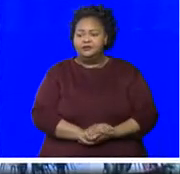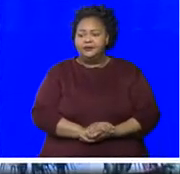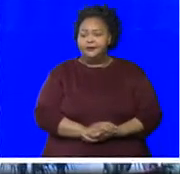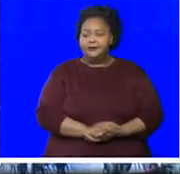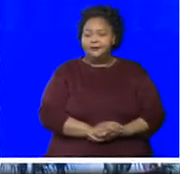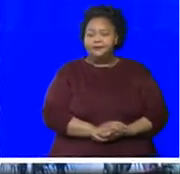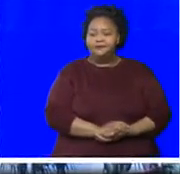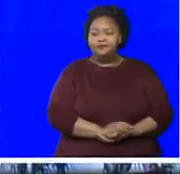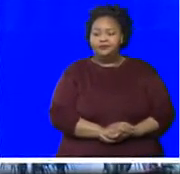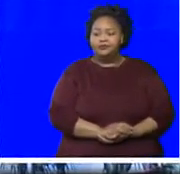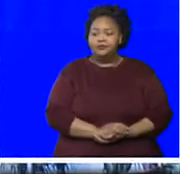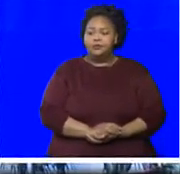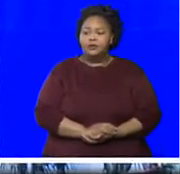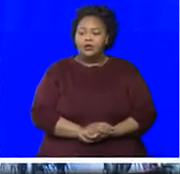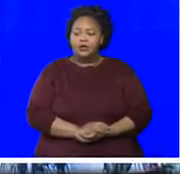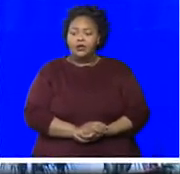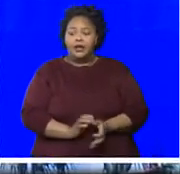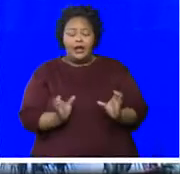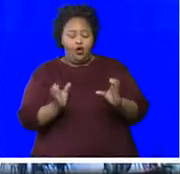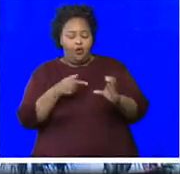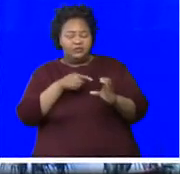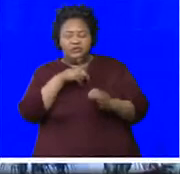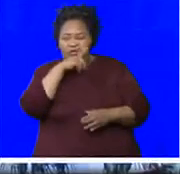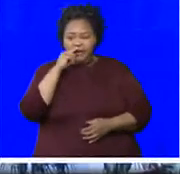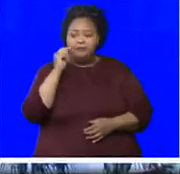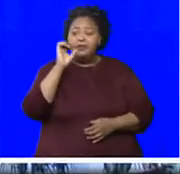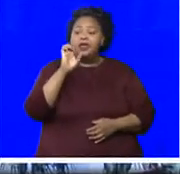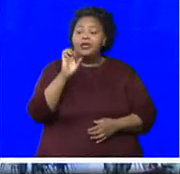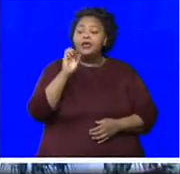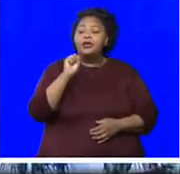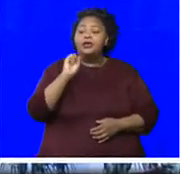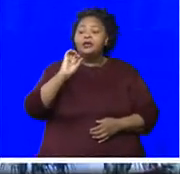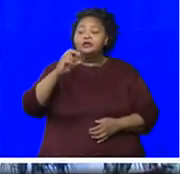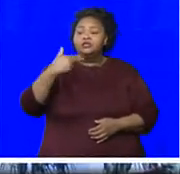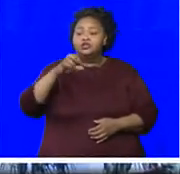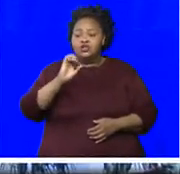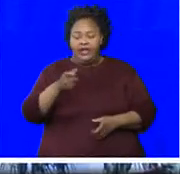kwema-programs kuthi ama-institutions ethu, ama-universities,